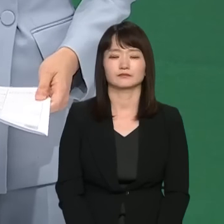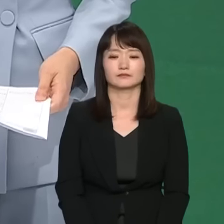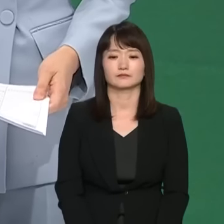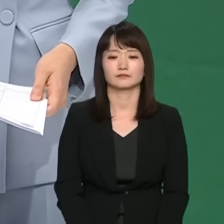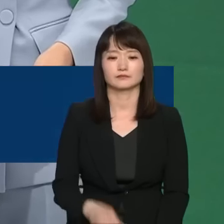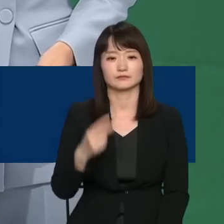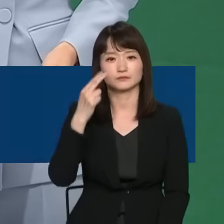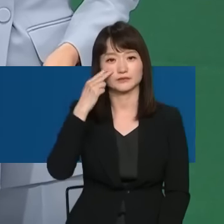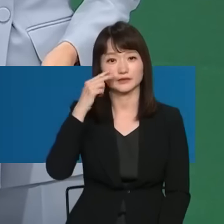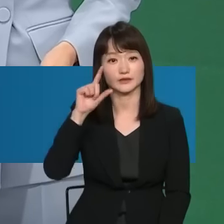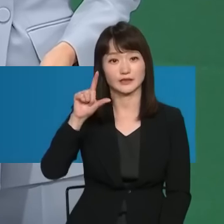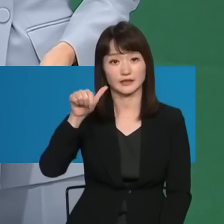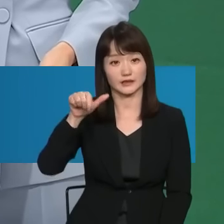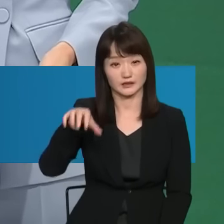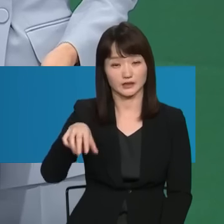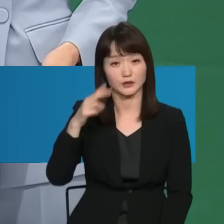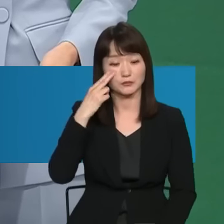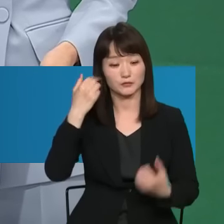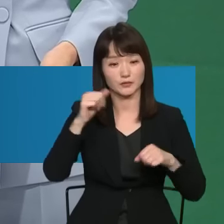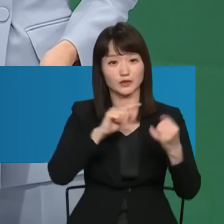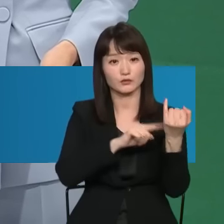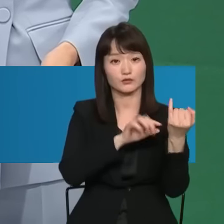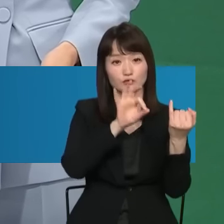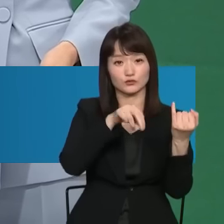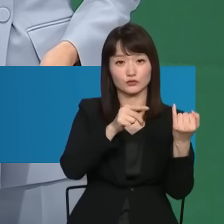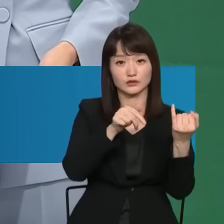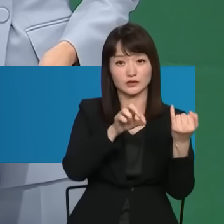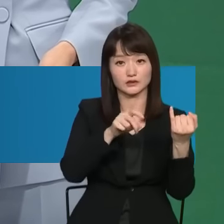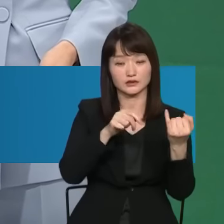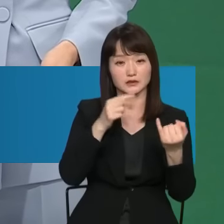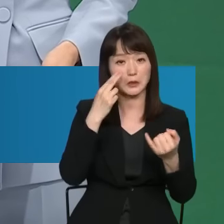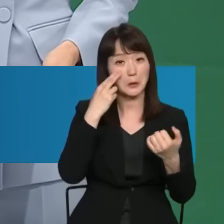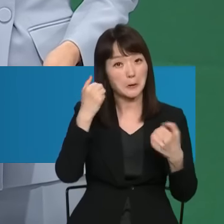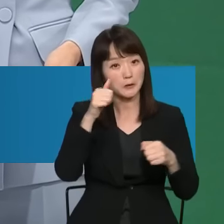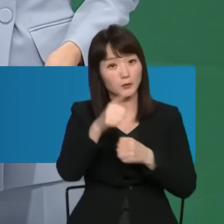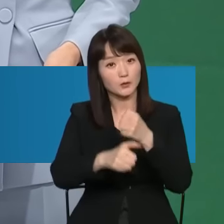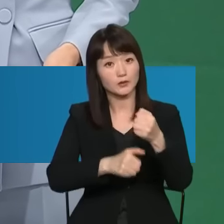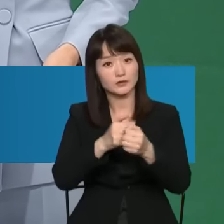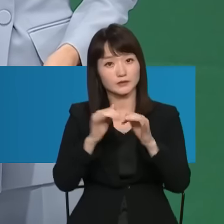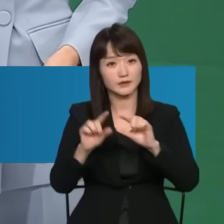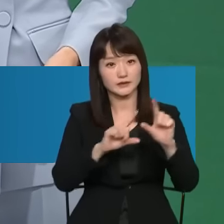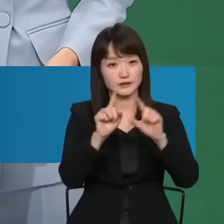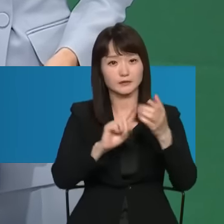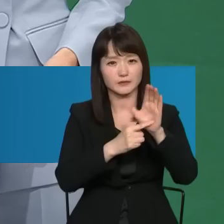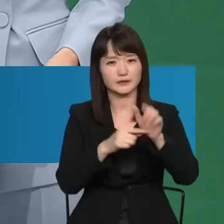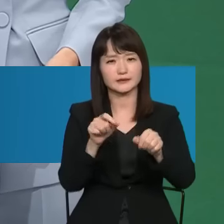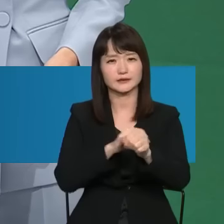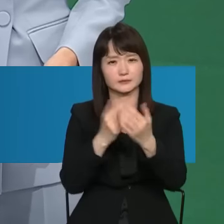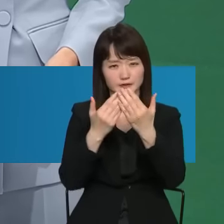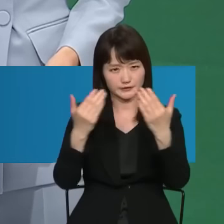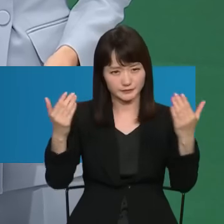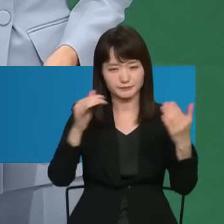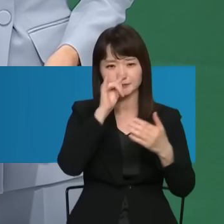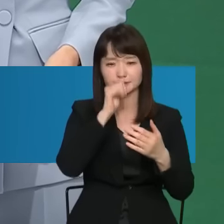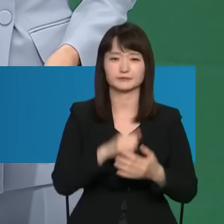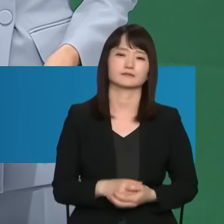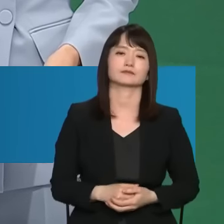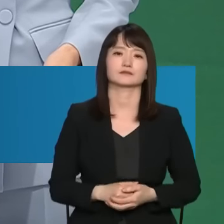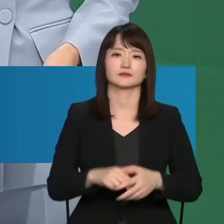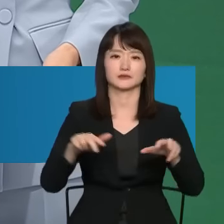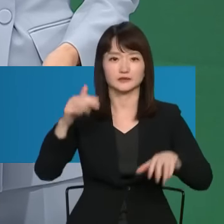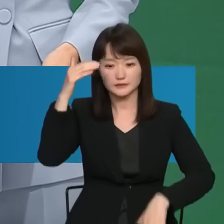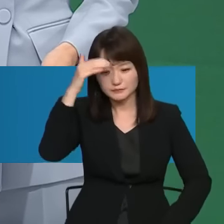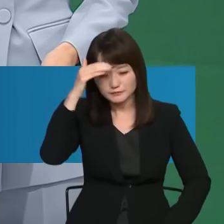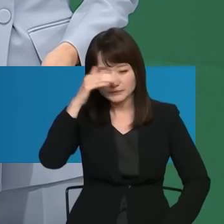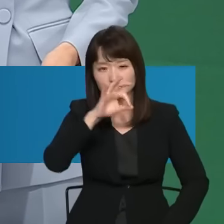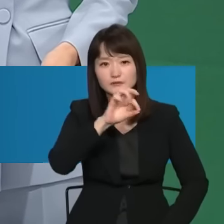미국 LA에서 배우 윤여정의 50여 년 연기 인생을 조명하는 특별 상영전이 열리고 있습니다. 주최 측은 현지